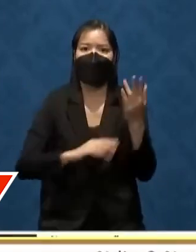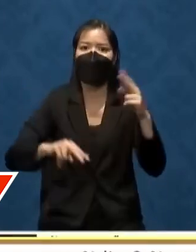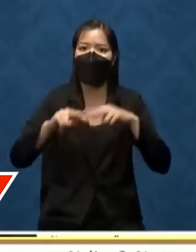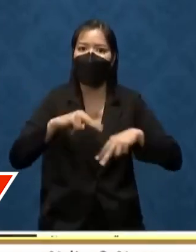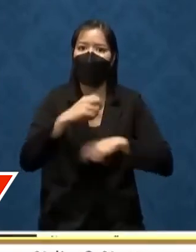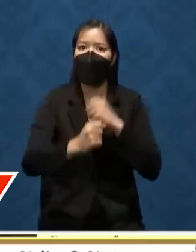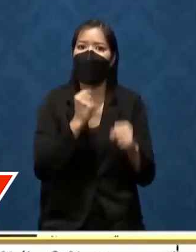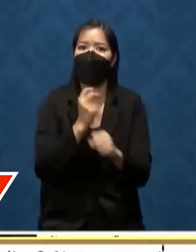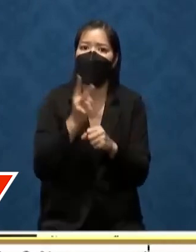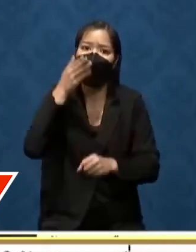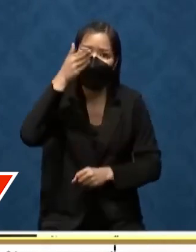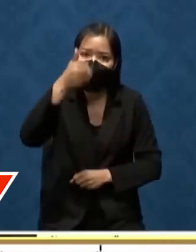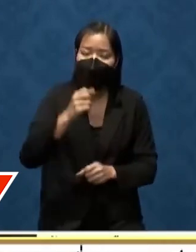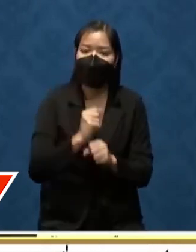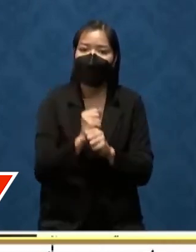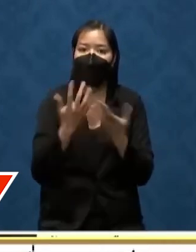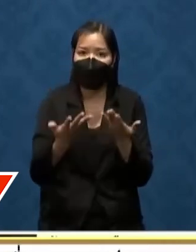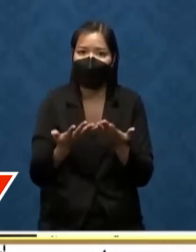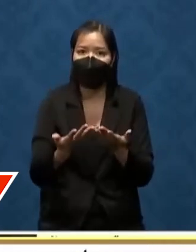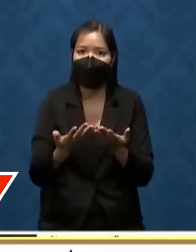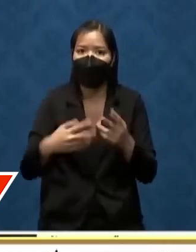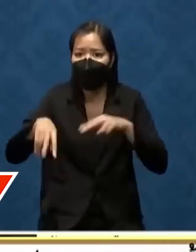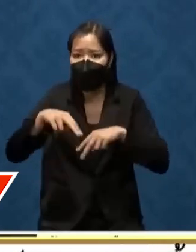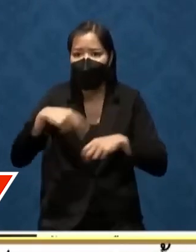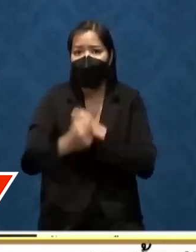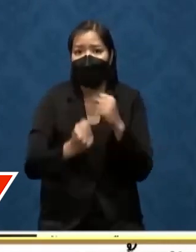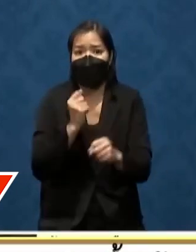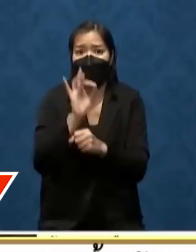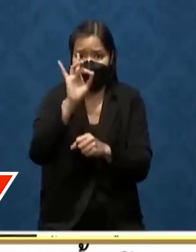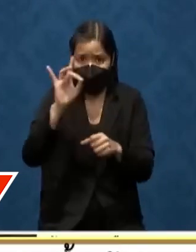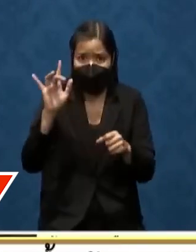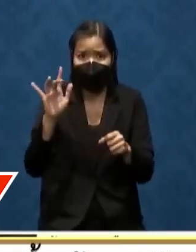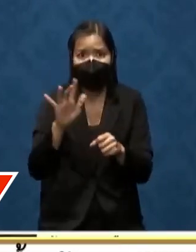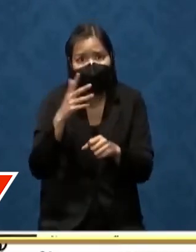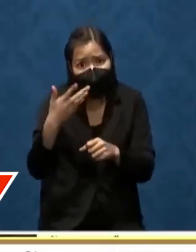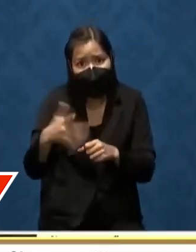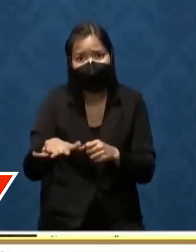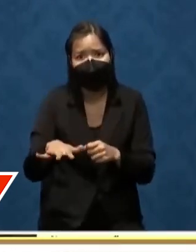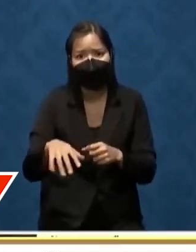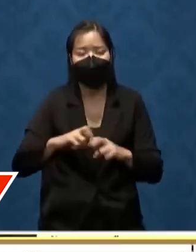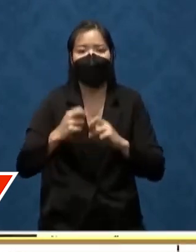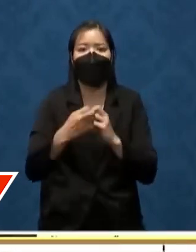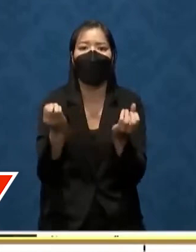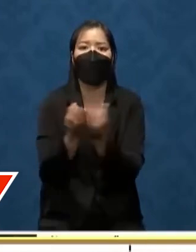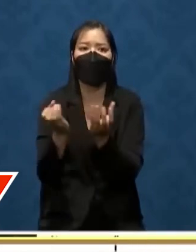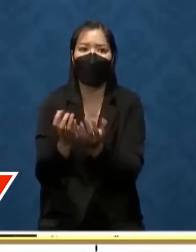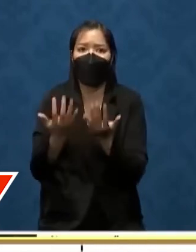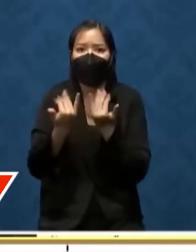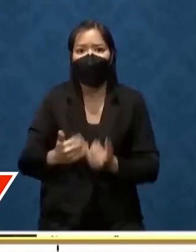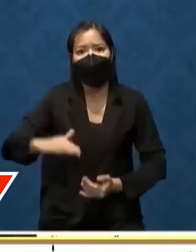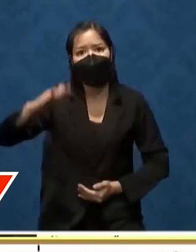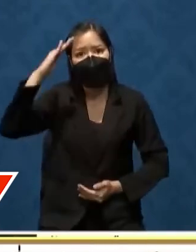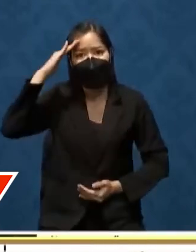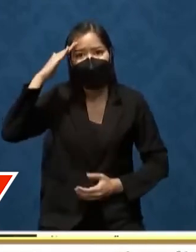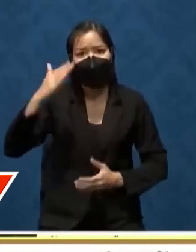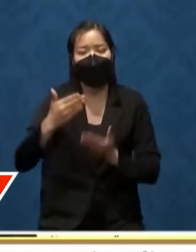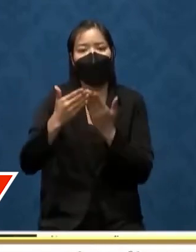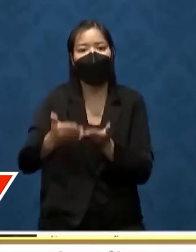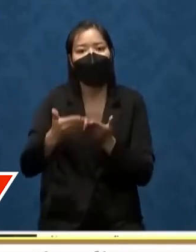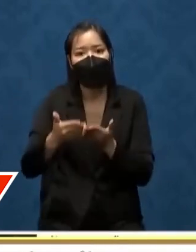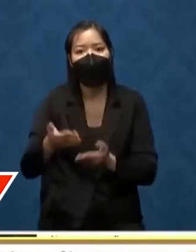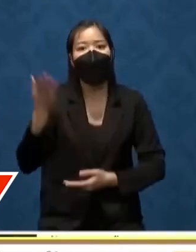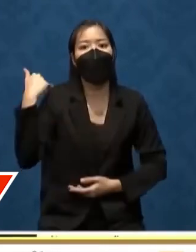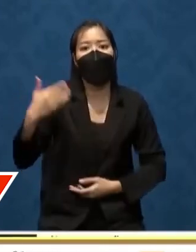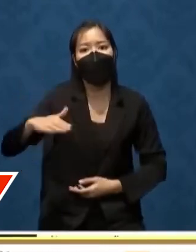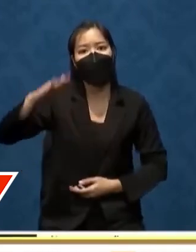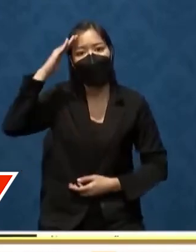ท่านทำมาแปดปีแล้ บ้านท่านเองยงมปorganหาวันนี้เราเกิดความผิดพราษในกองทัครั้งทแล้ว กองทัพบกบริ